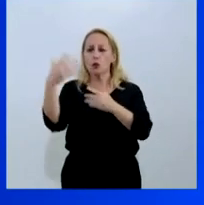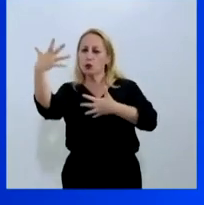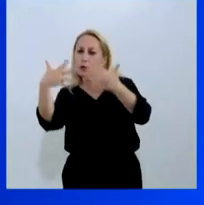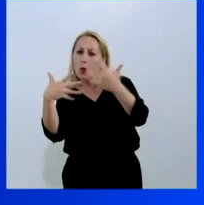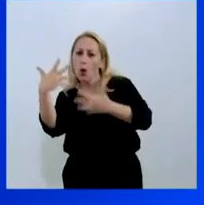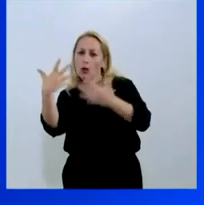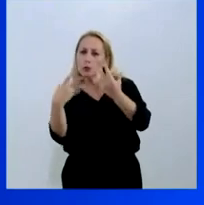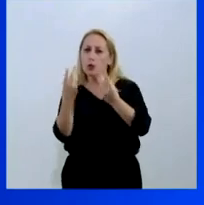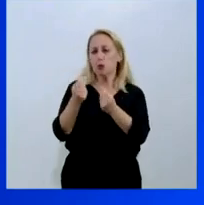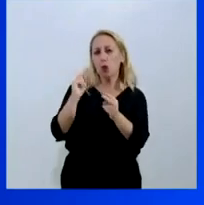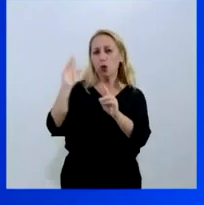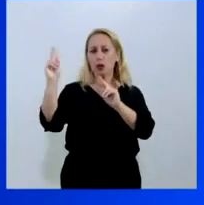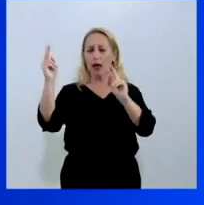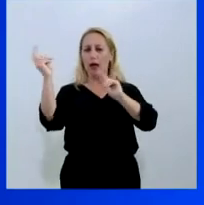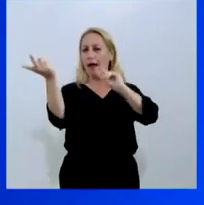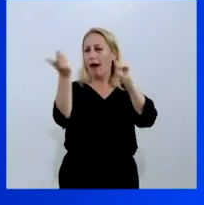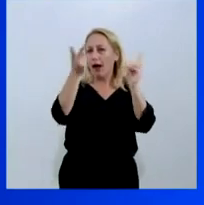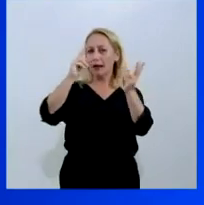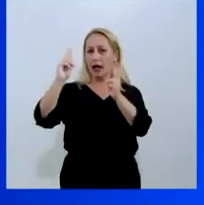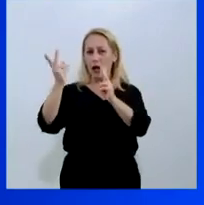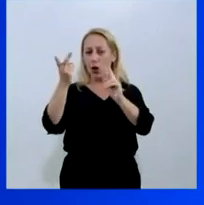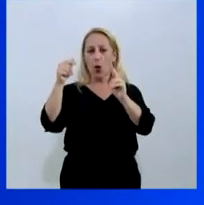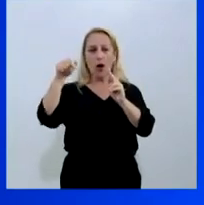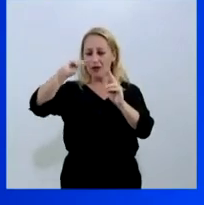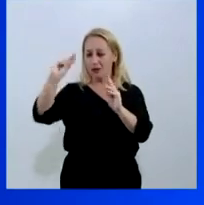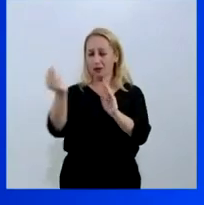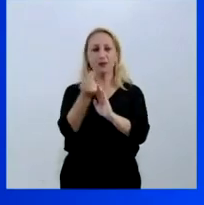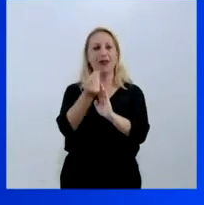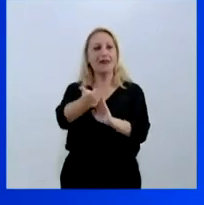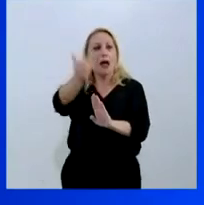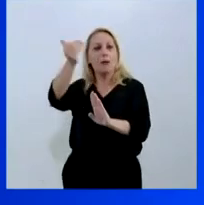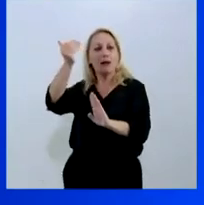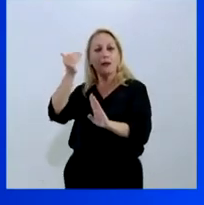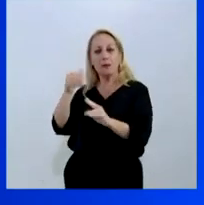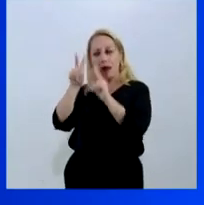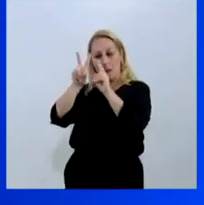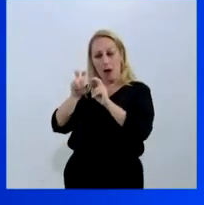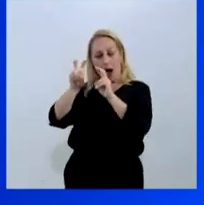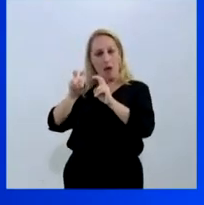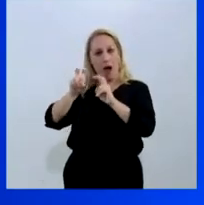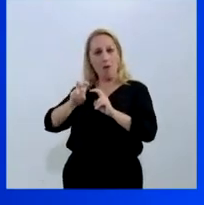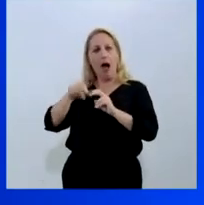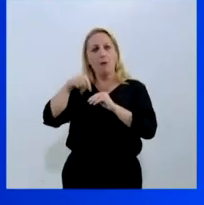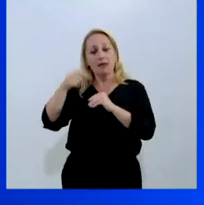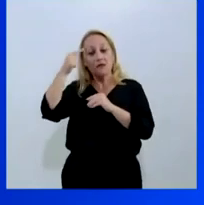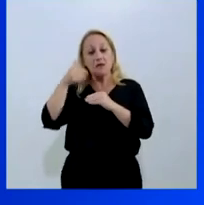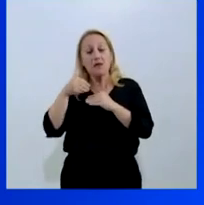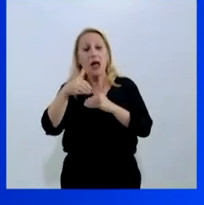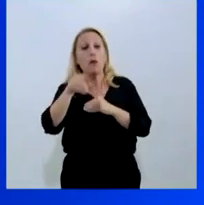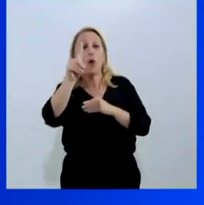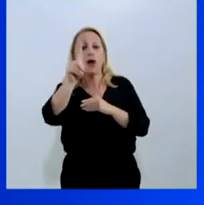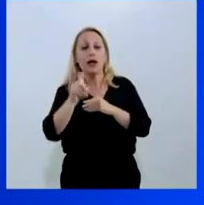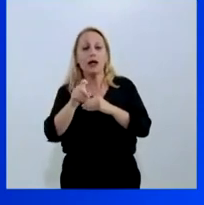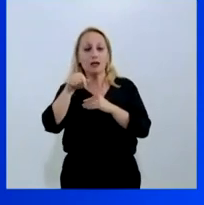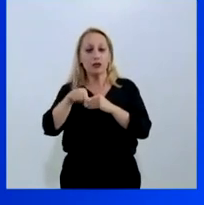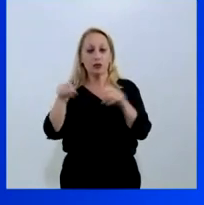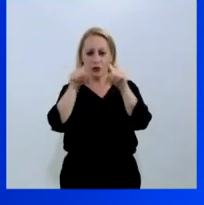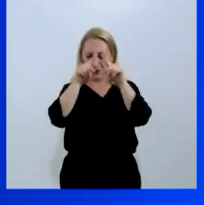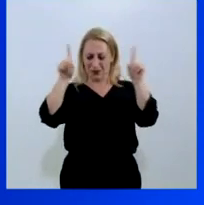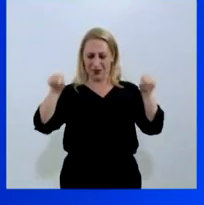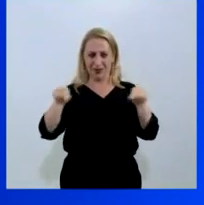κρίνουν πάντα με γνώμονα προηγούμενα αντίστοιχα περιστατικά. Ο πίνακας αυτός έχει δημοσιευθεί